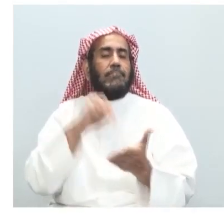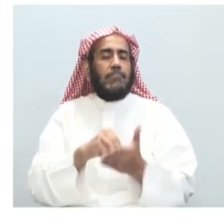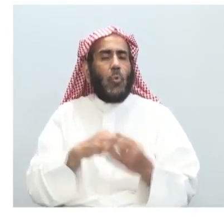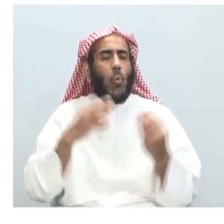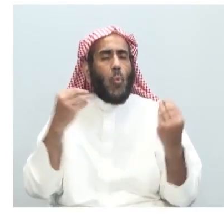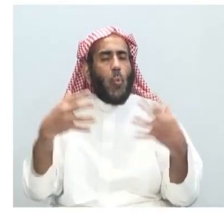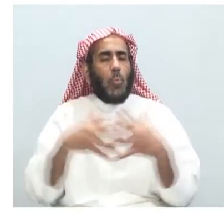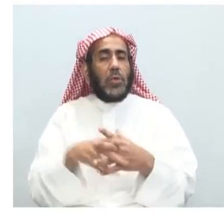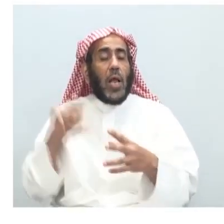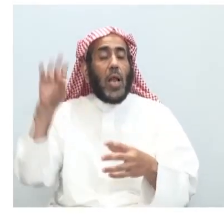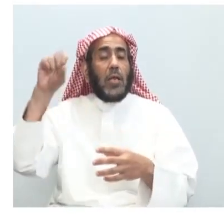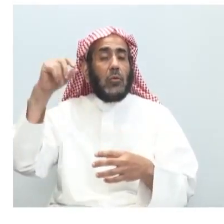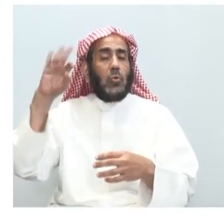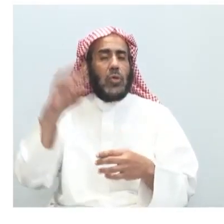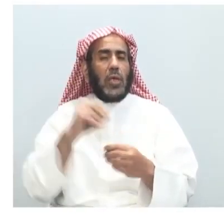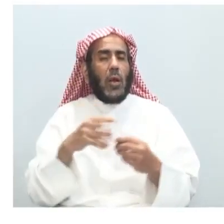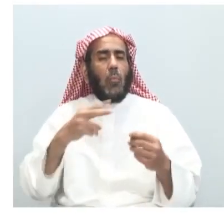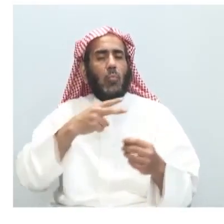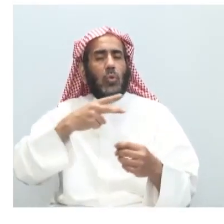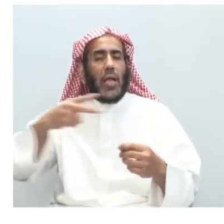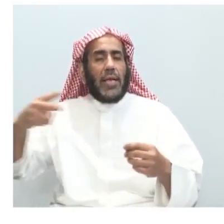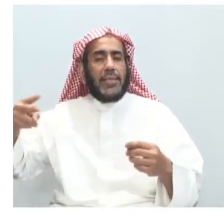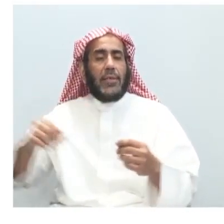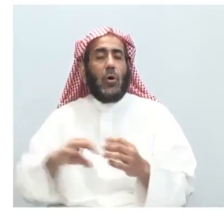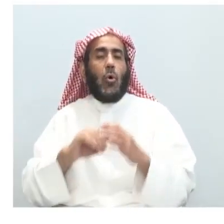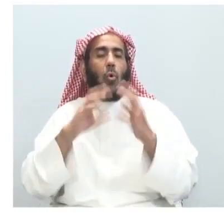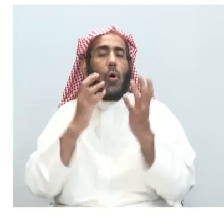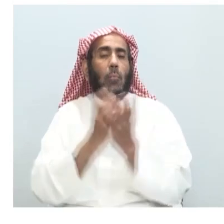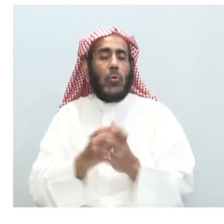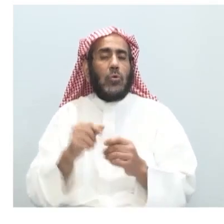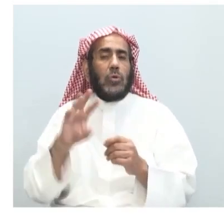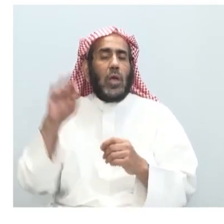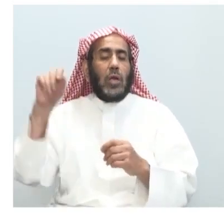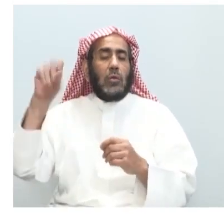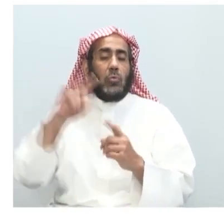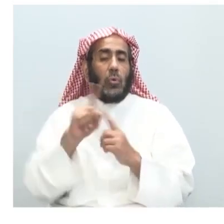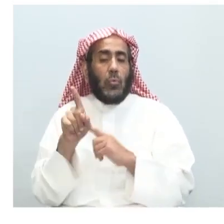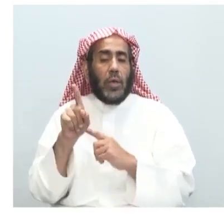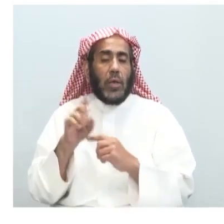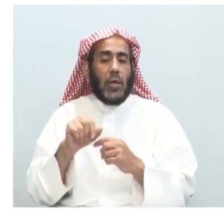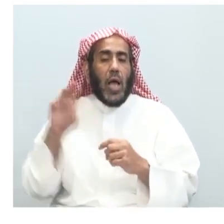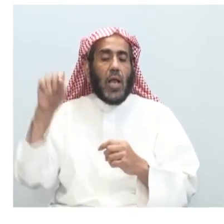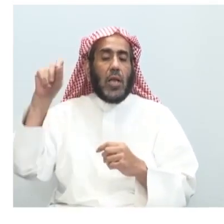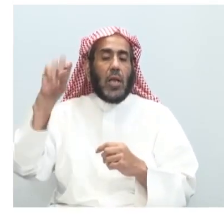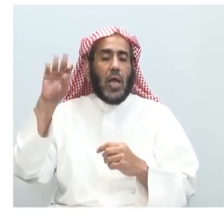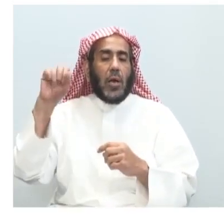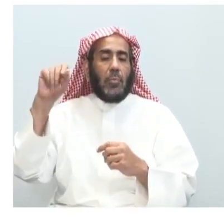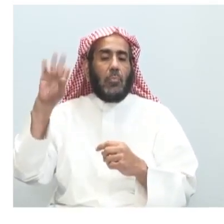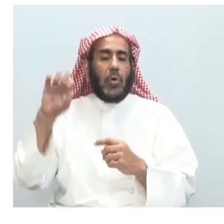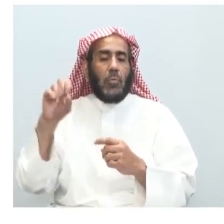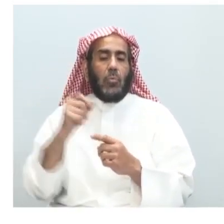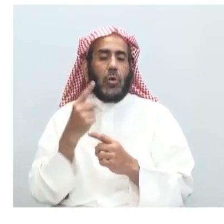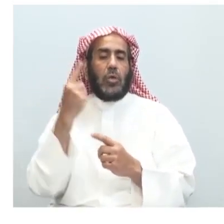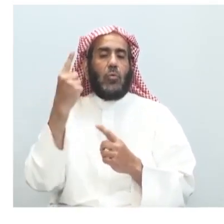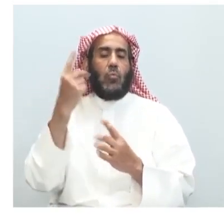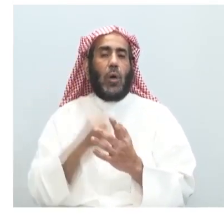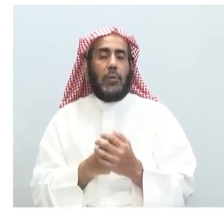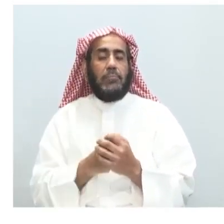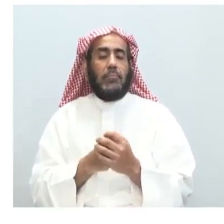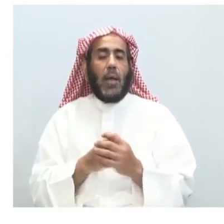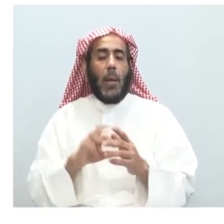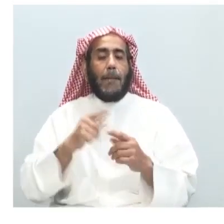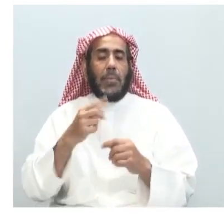على مجموعات الهيدروكسيل متعدده ومجموعه الدهيد او كيتون وهي الكربونيل واحدا منها